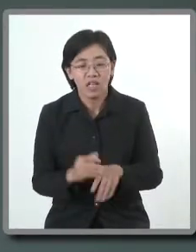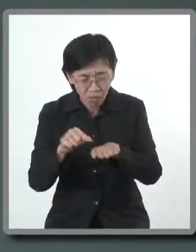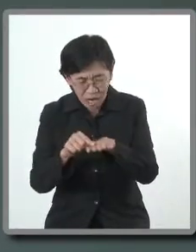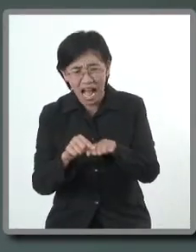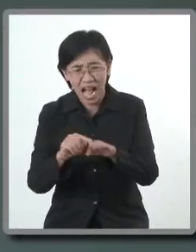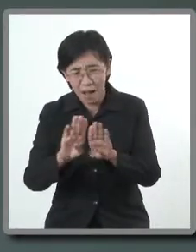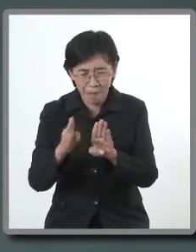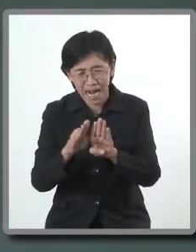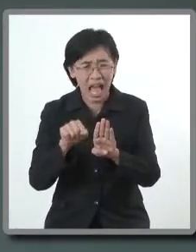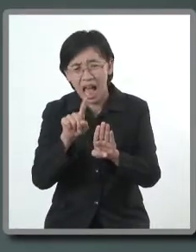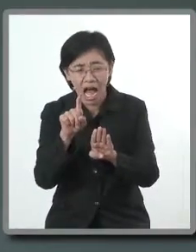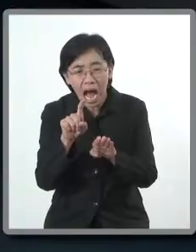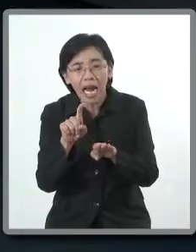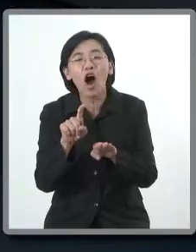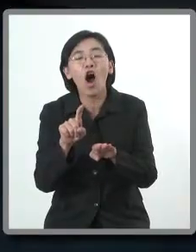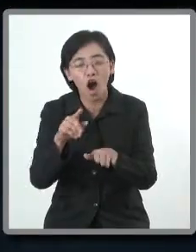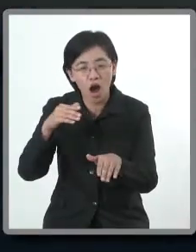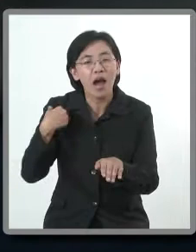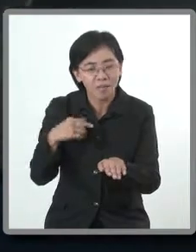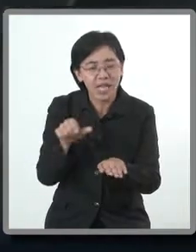ได้